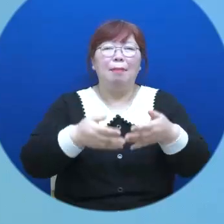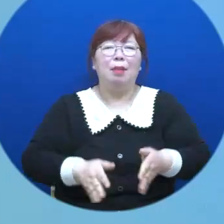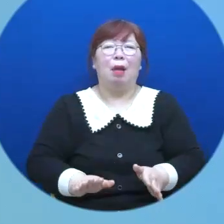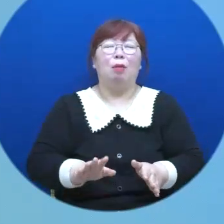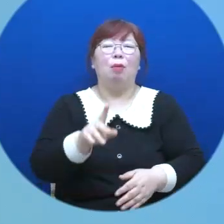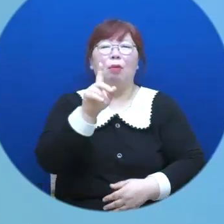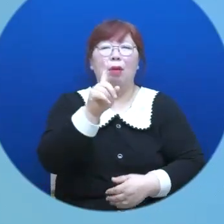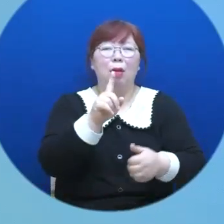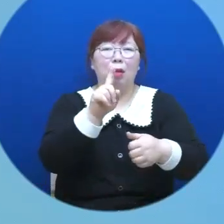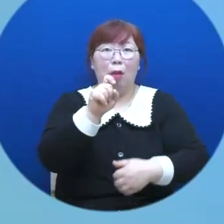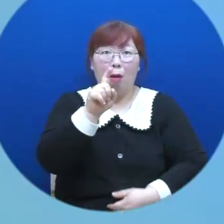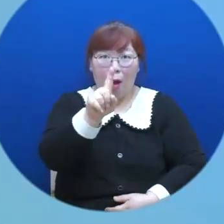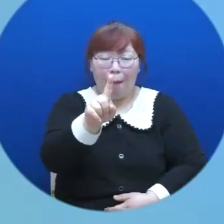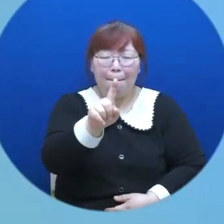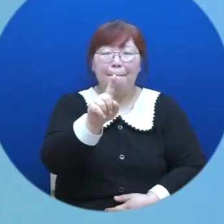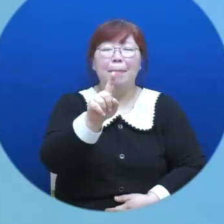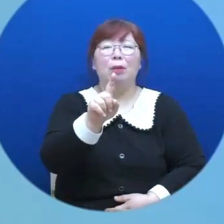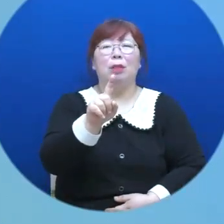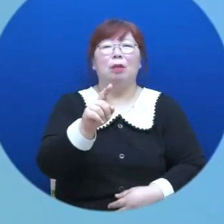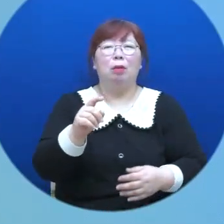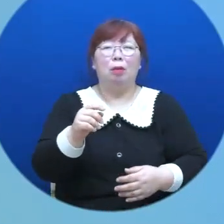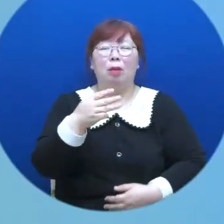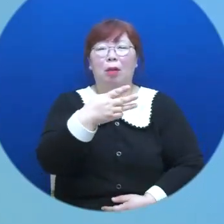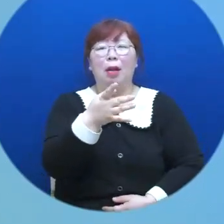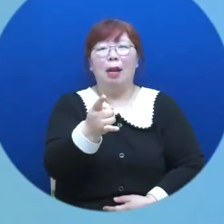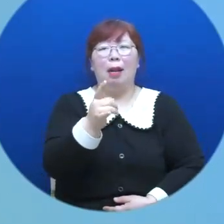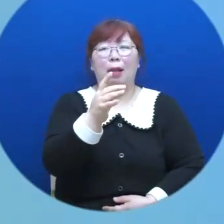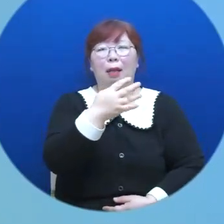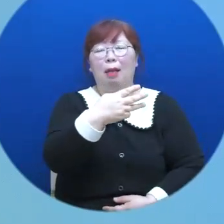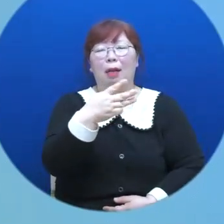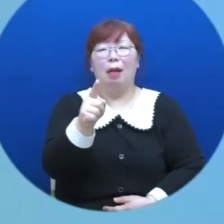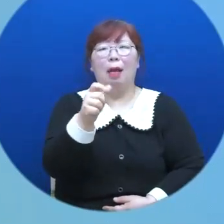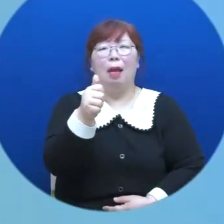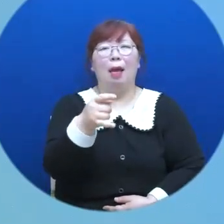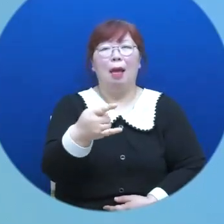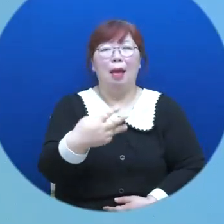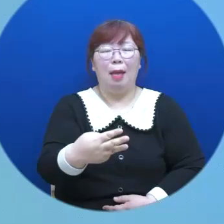11번째로 라헬이 아이를 낳는데 그 이름을